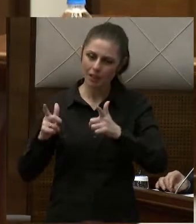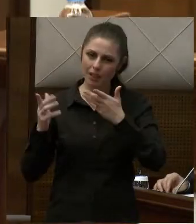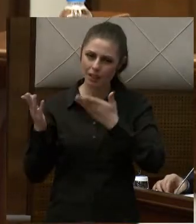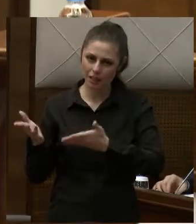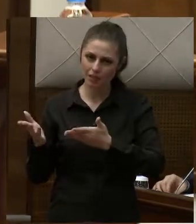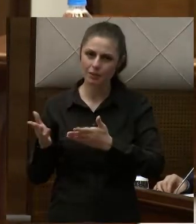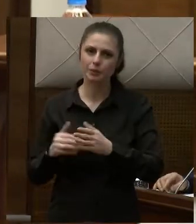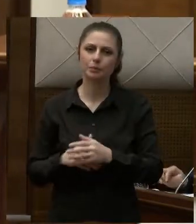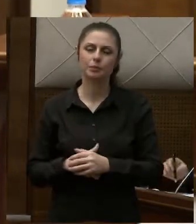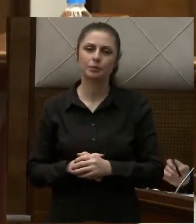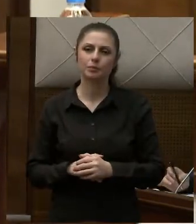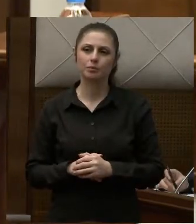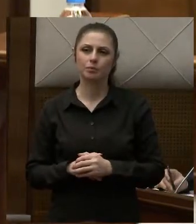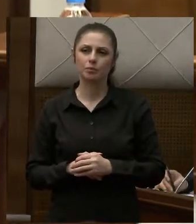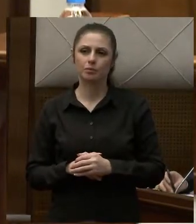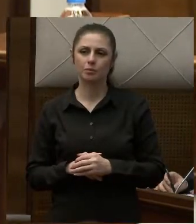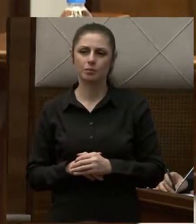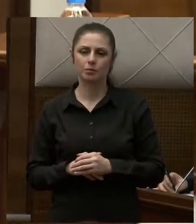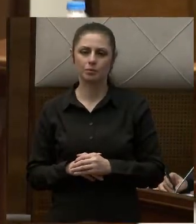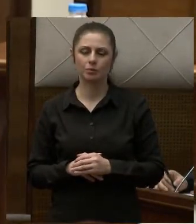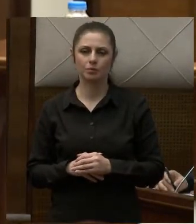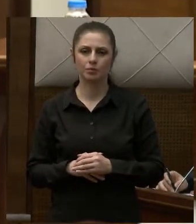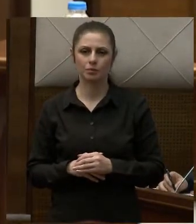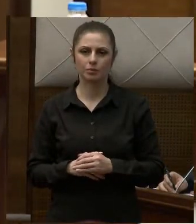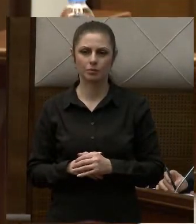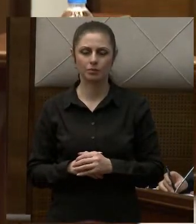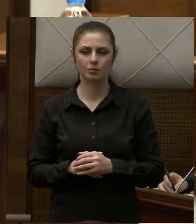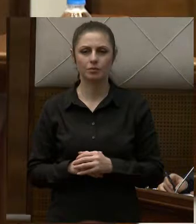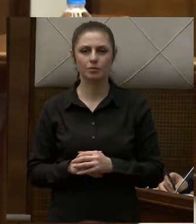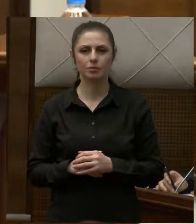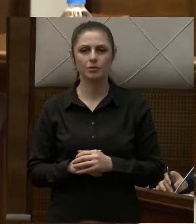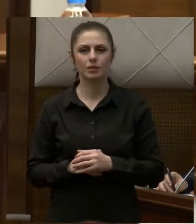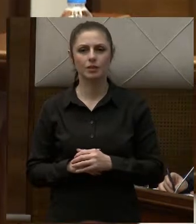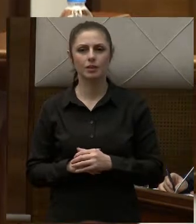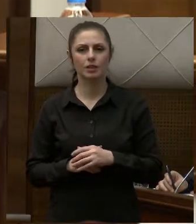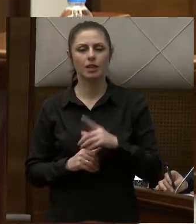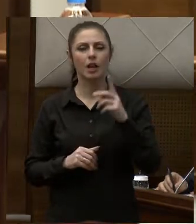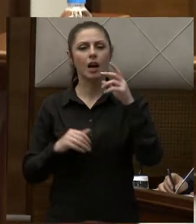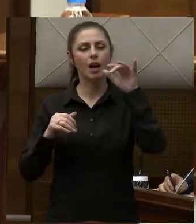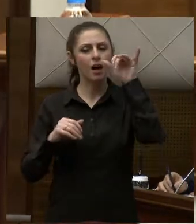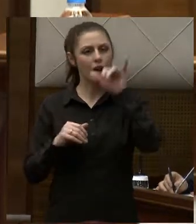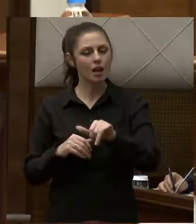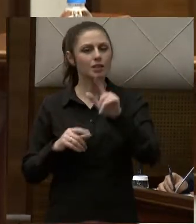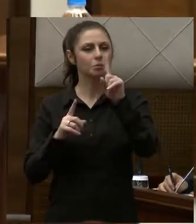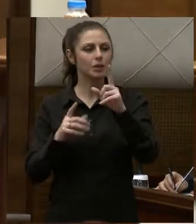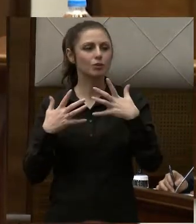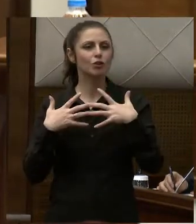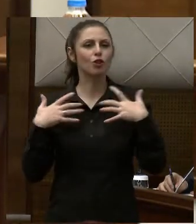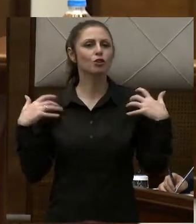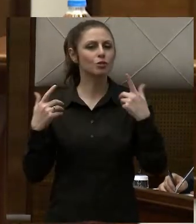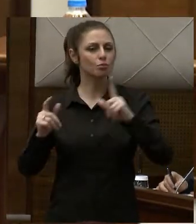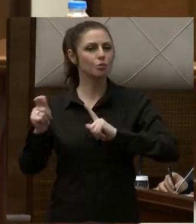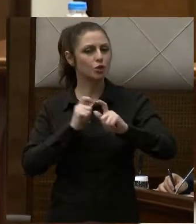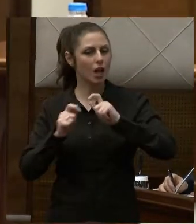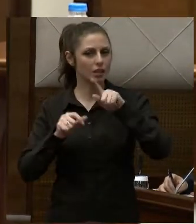davası uzun bir davadır. Ta Yaser Arafat'tan beri başlayan bir davadır. Haklı bir özgürlük mücadelesidir.